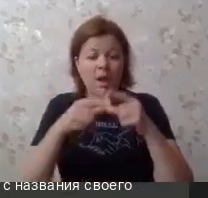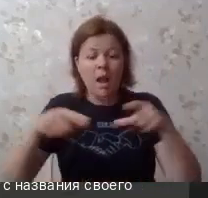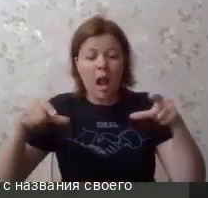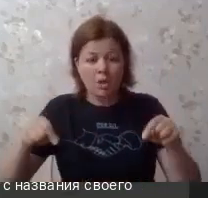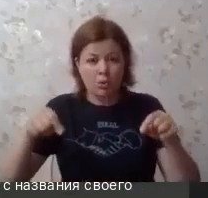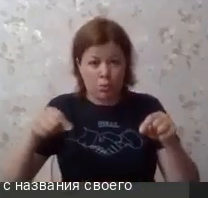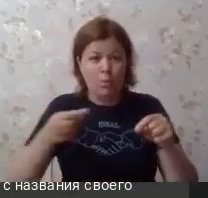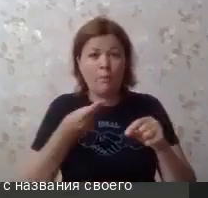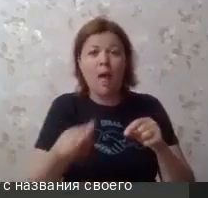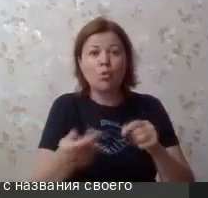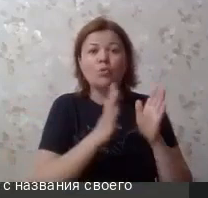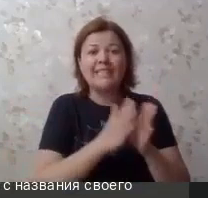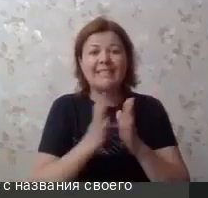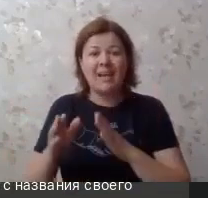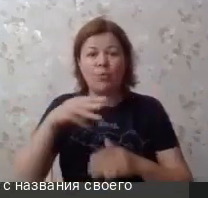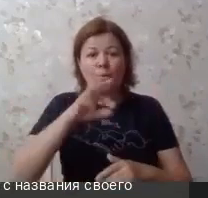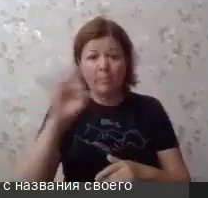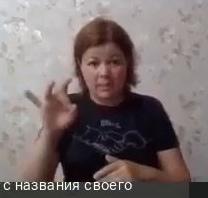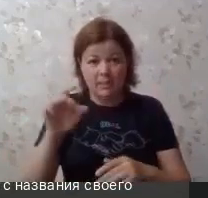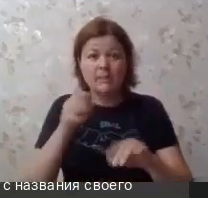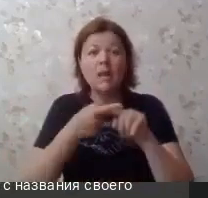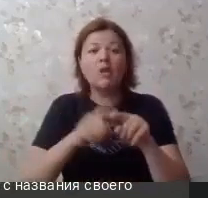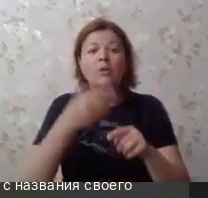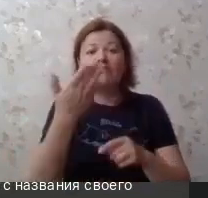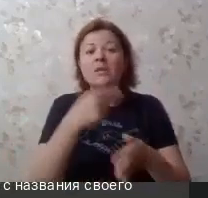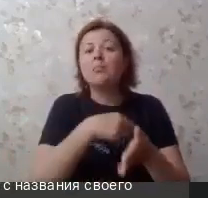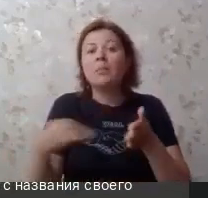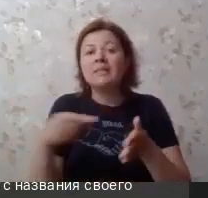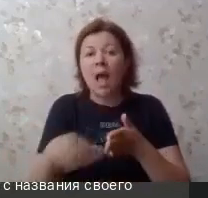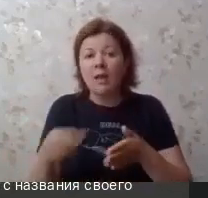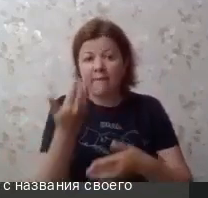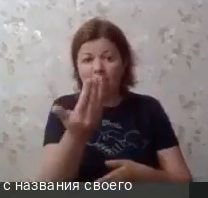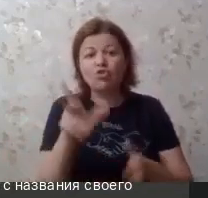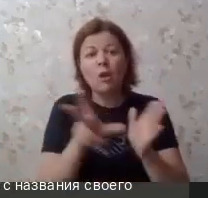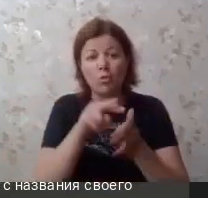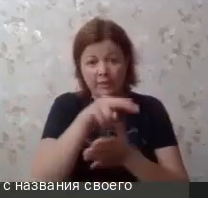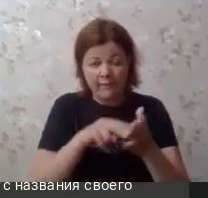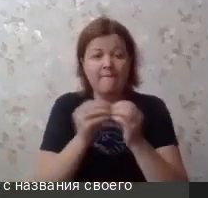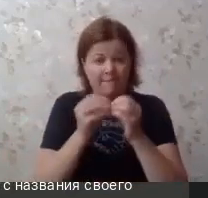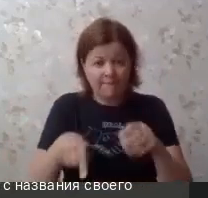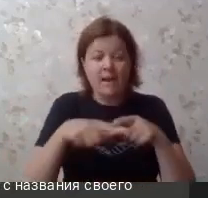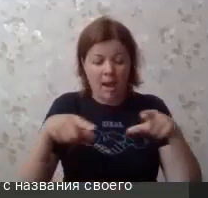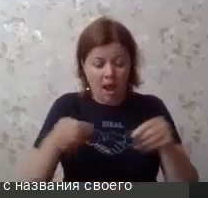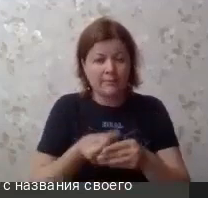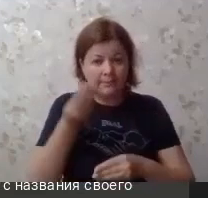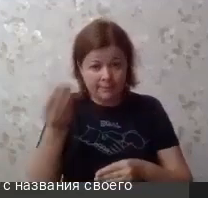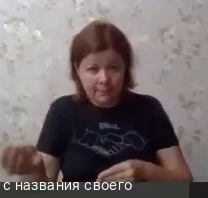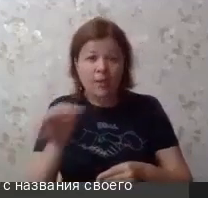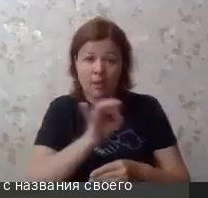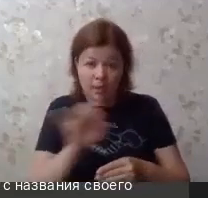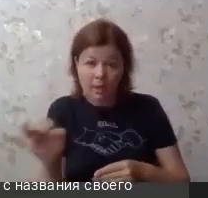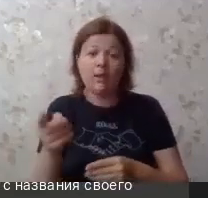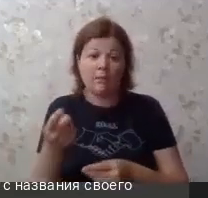которой был списан сертификат. И, соответственно, возвращенное количество будет восстановлено